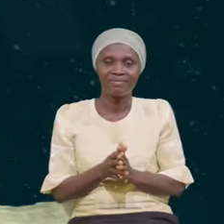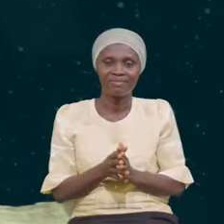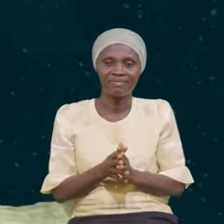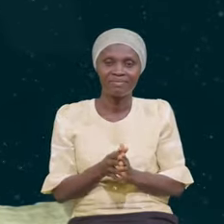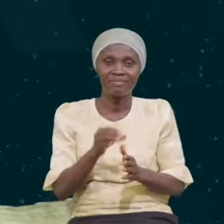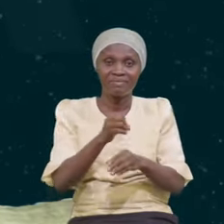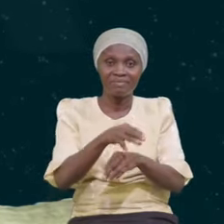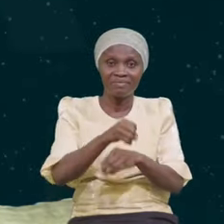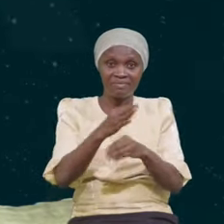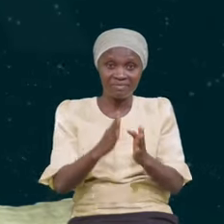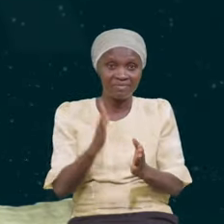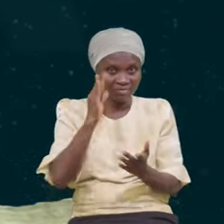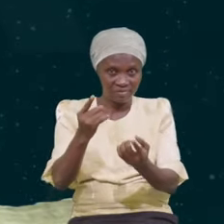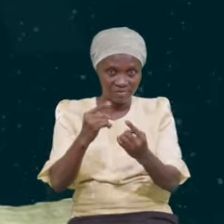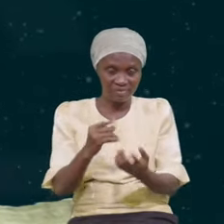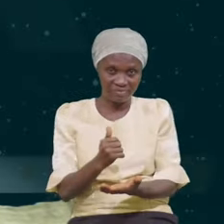counselors we come to you